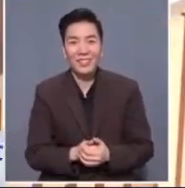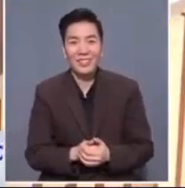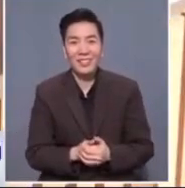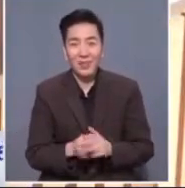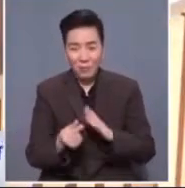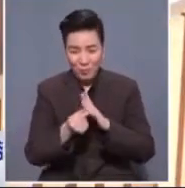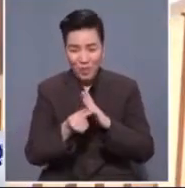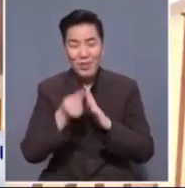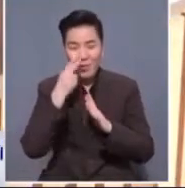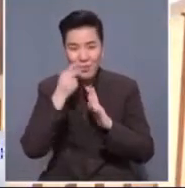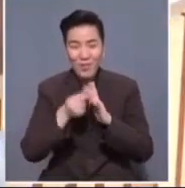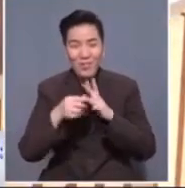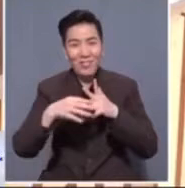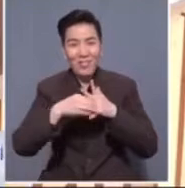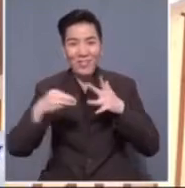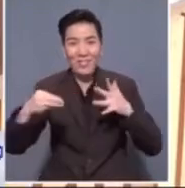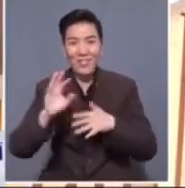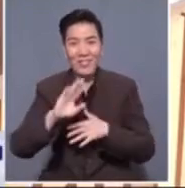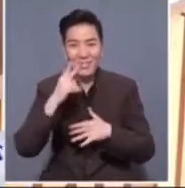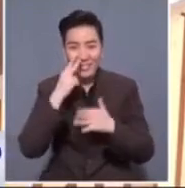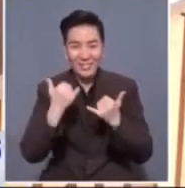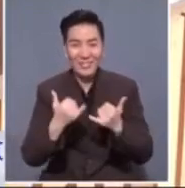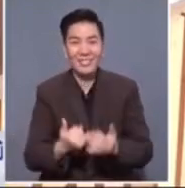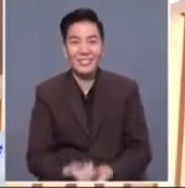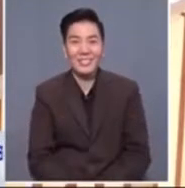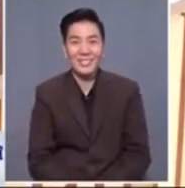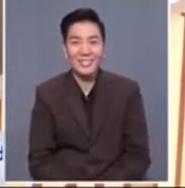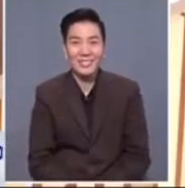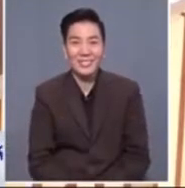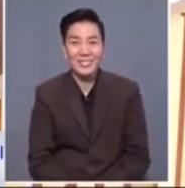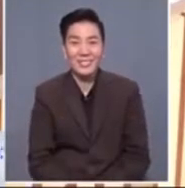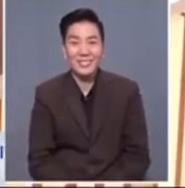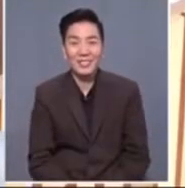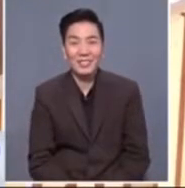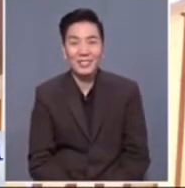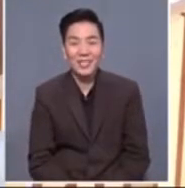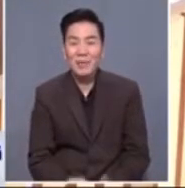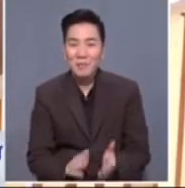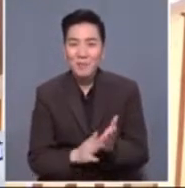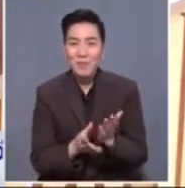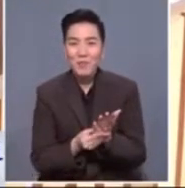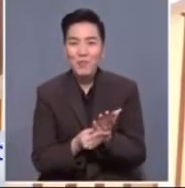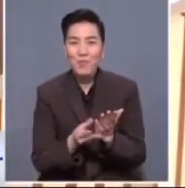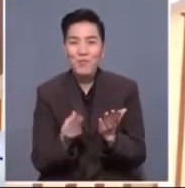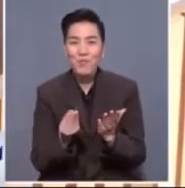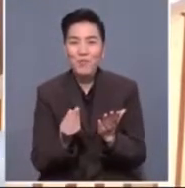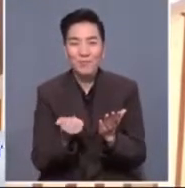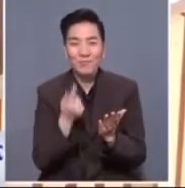ะอยู่ผมก็ไม่ใช่คนอะไรขนาดนั้นมือผู้จัดการนุ่มมากขอบอก